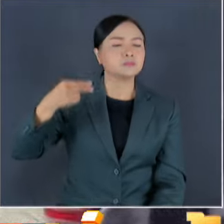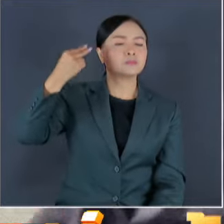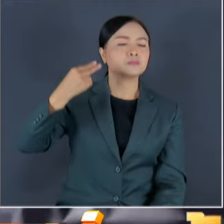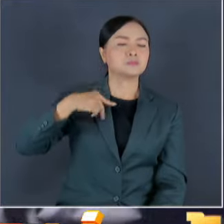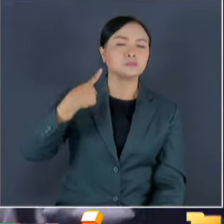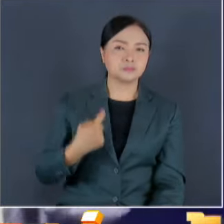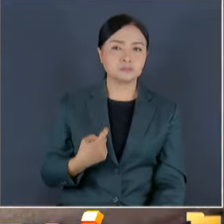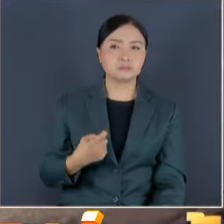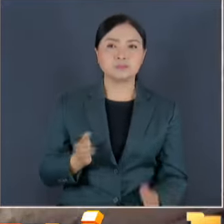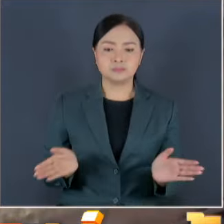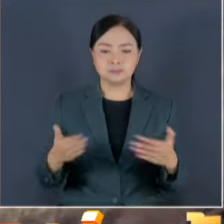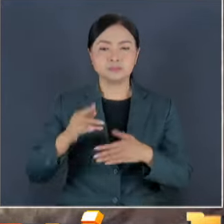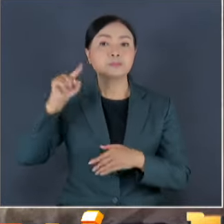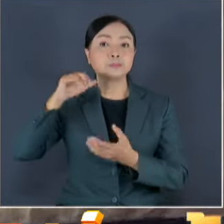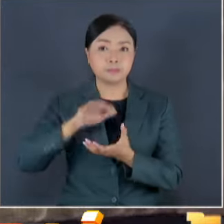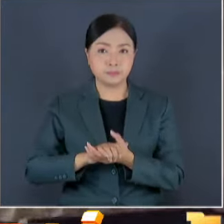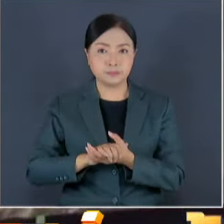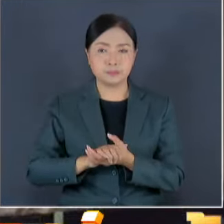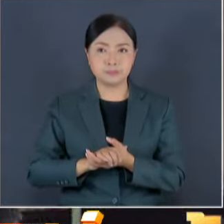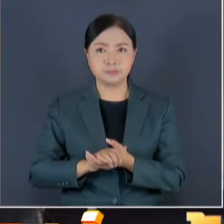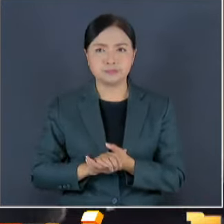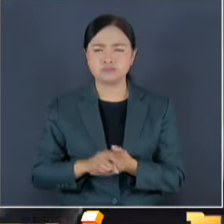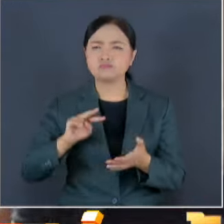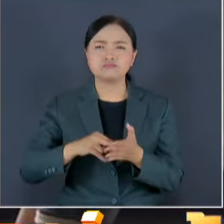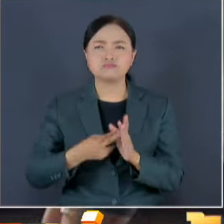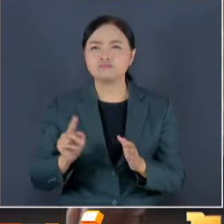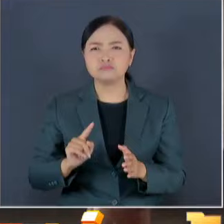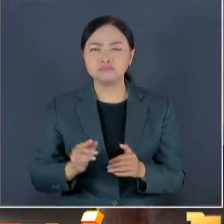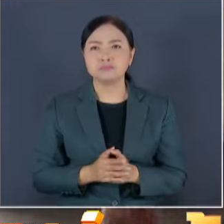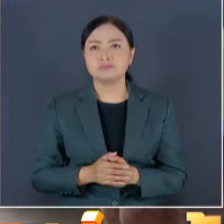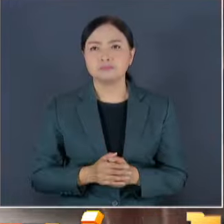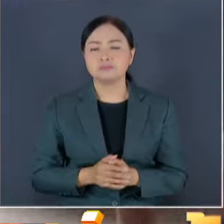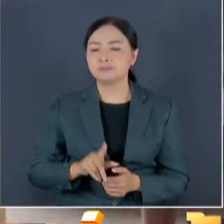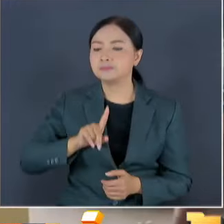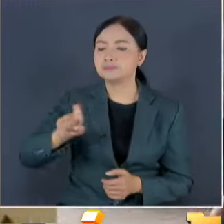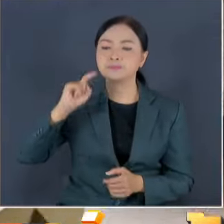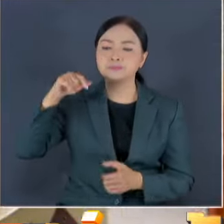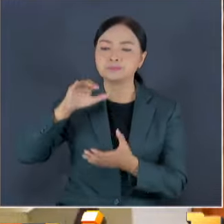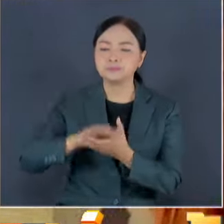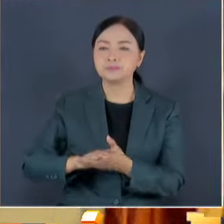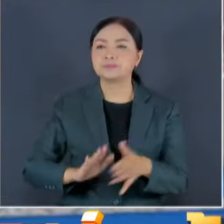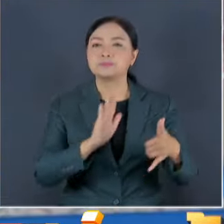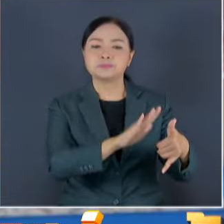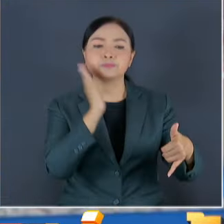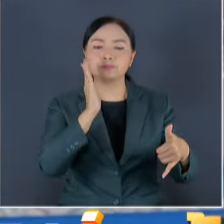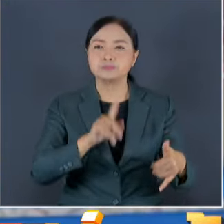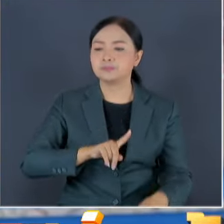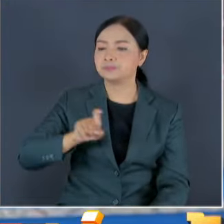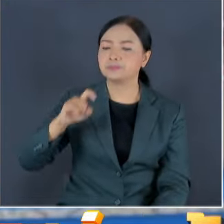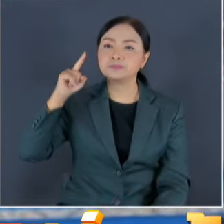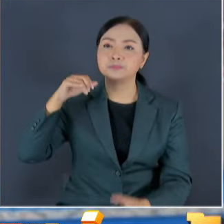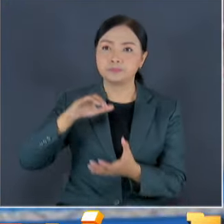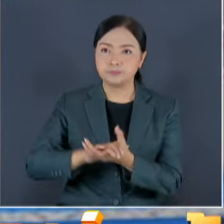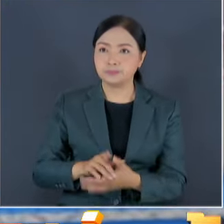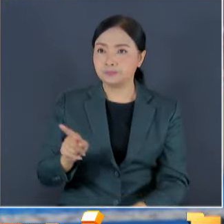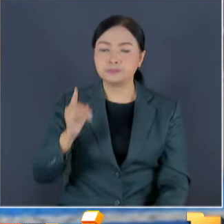ของเมีย ค่ะ อ้าวแล้วคบกับหวานเจี๊ยบมันแปลว่าอะไรนักข่าวก็เลยไปถามเมียของเสียชัดเนี่ยแหละครับผม ค่ะก็คือคุณธารารัตน์อายุ